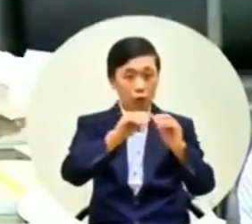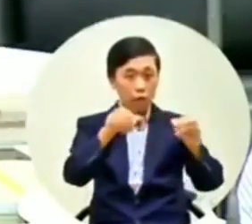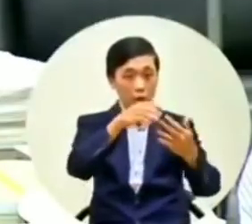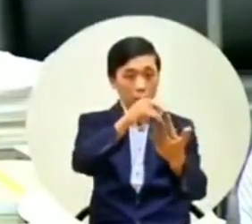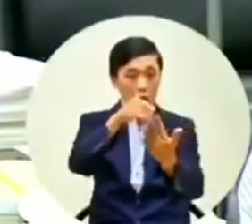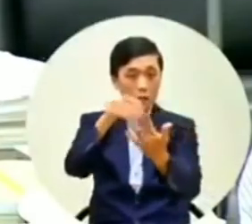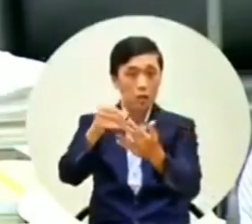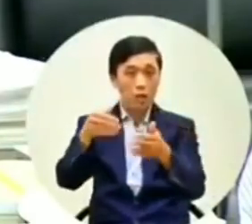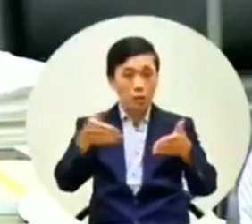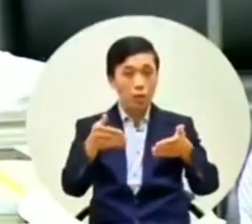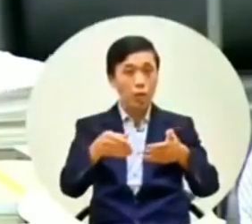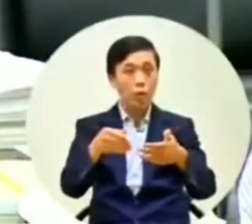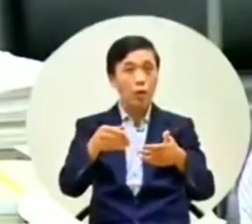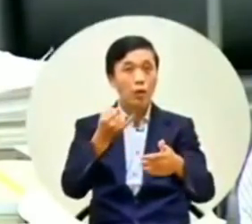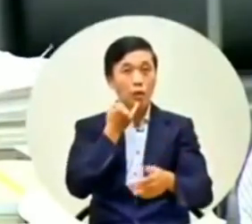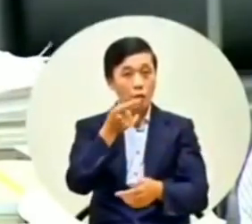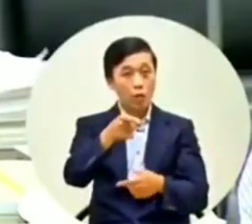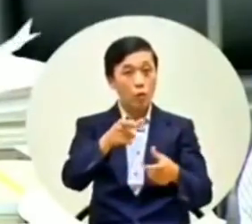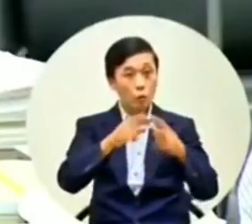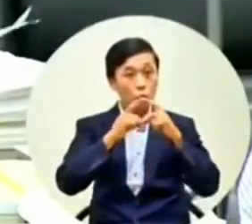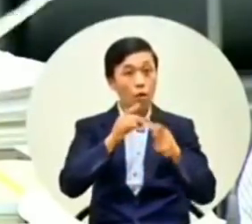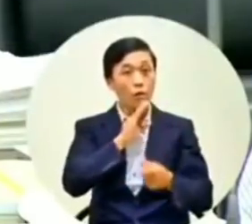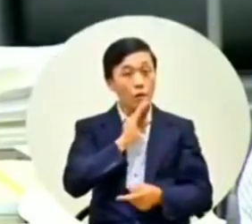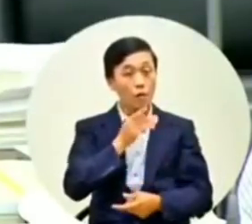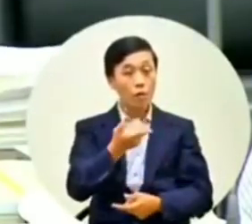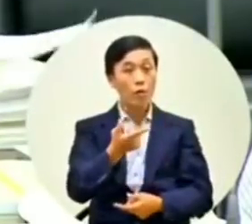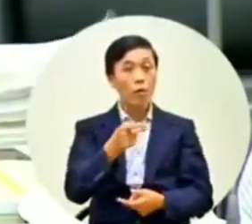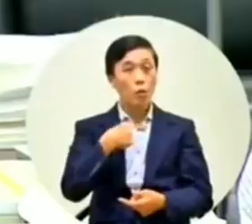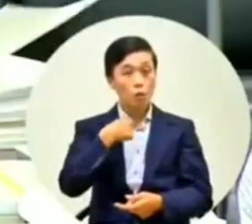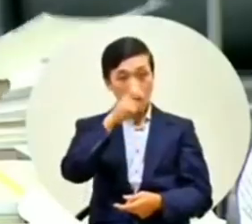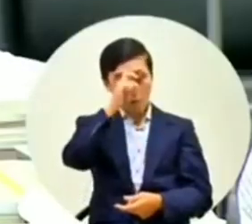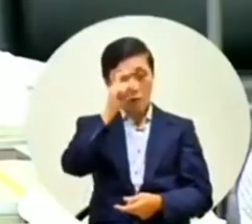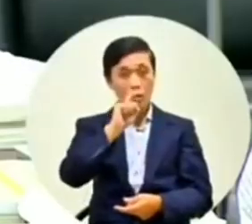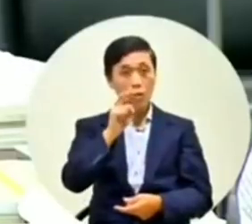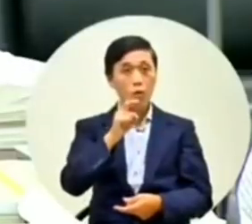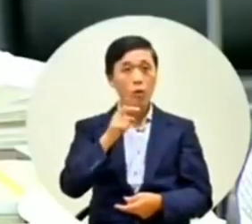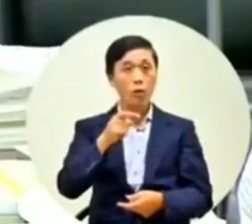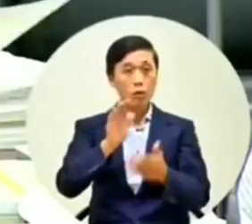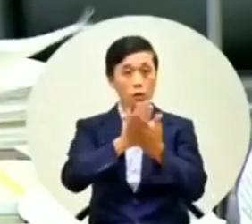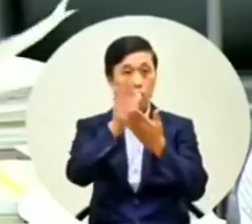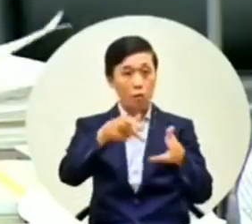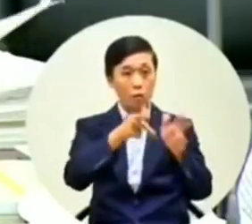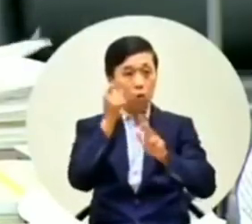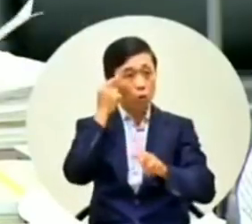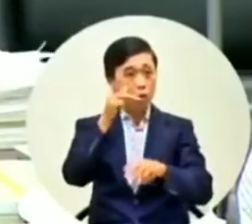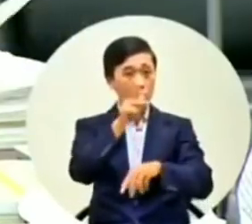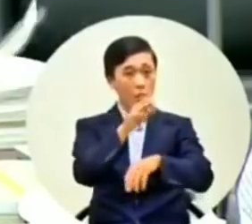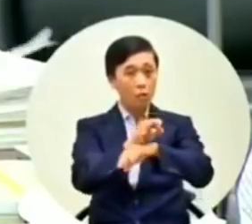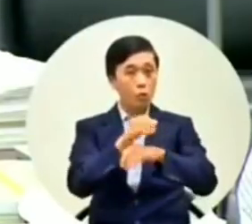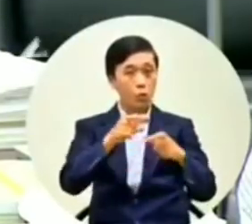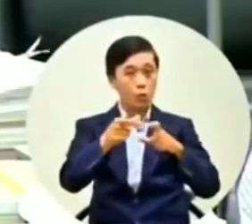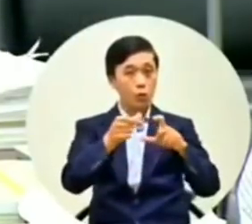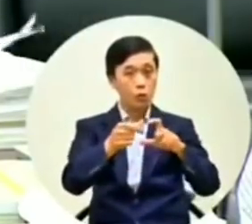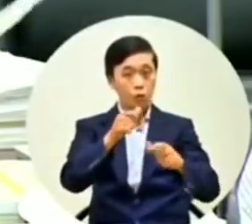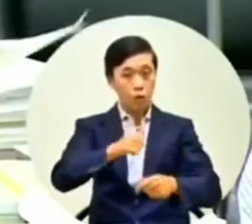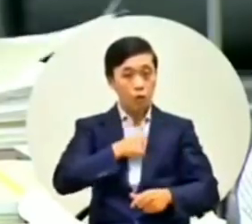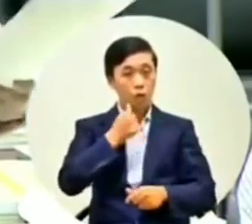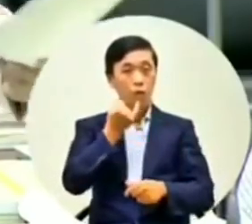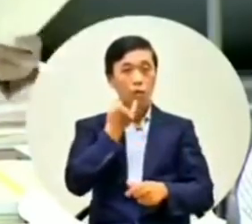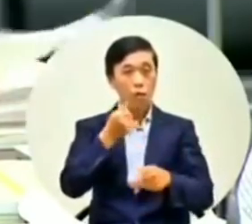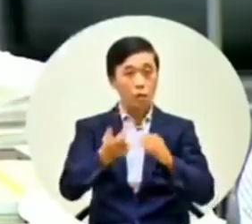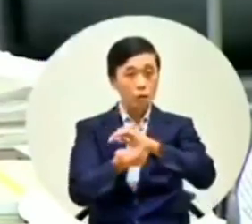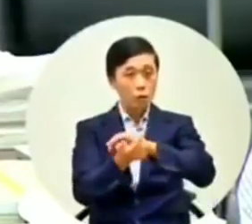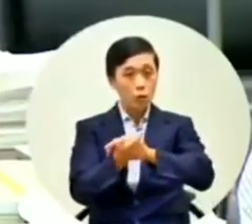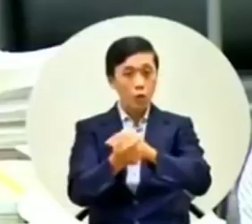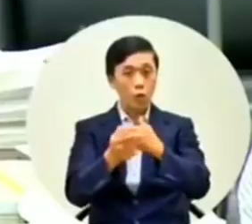止动工，你这样回答我的对吧？所以我们也希望呢，未来侨科呢，真正的能够赶快哈、